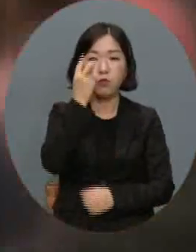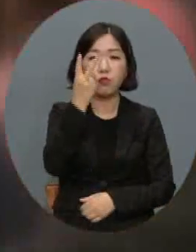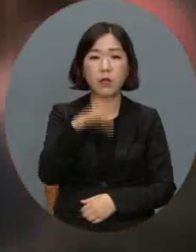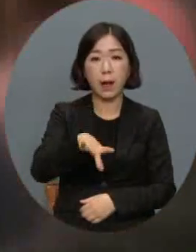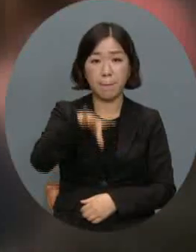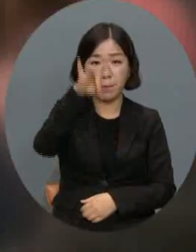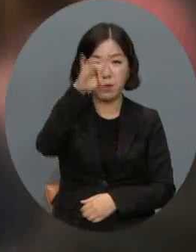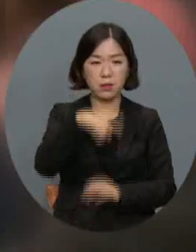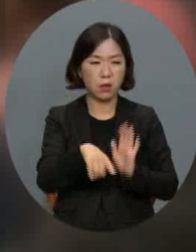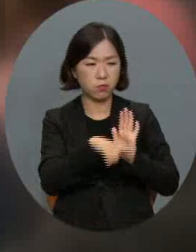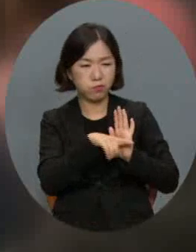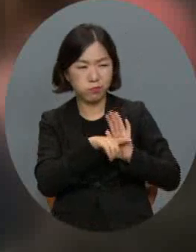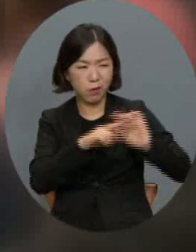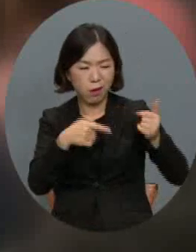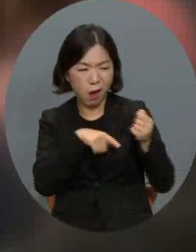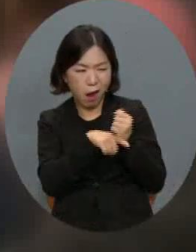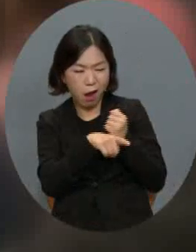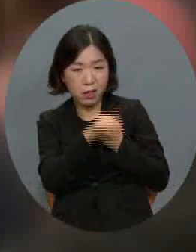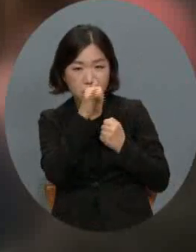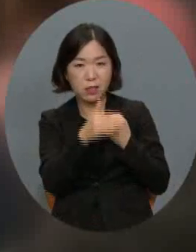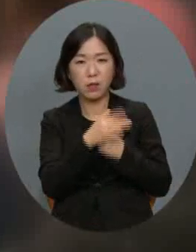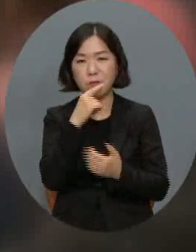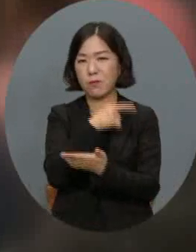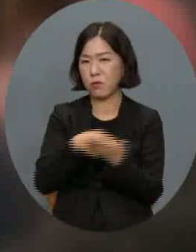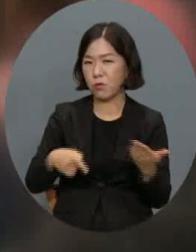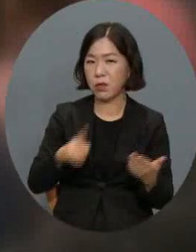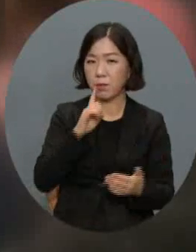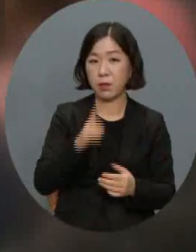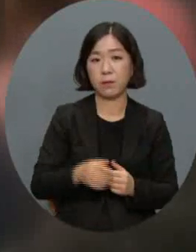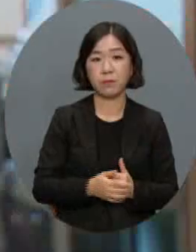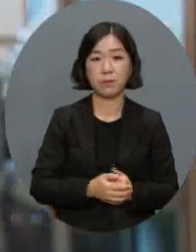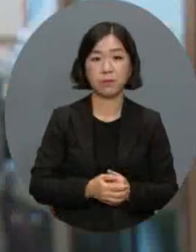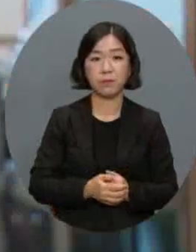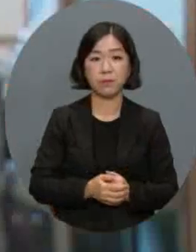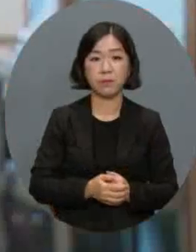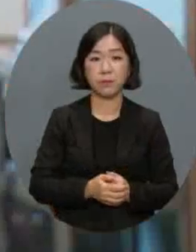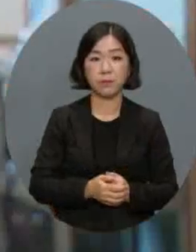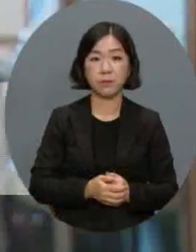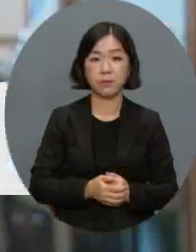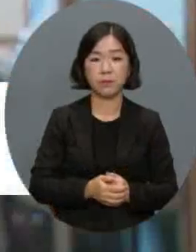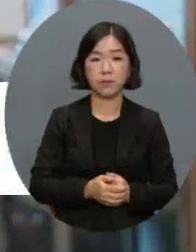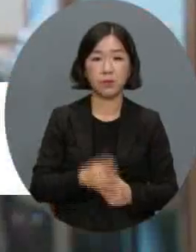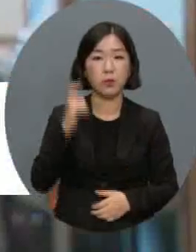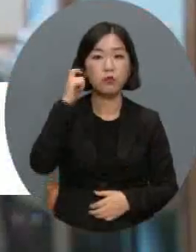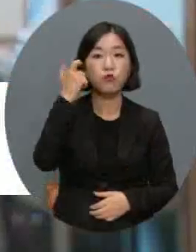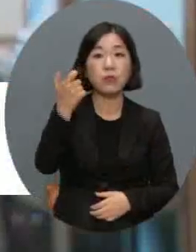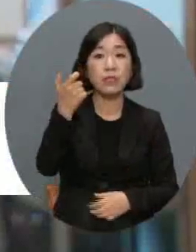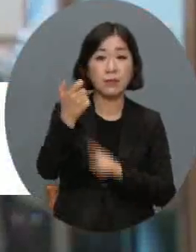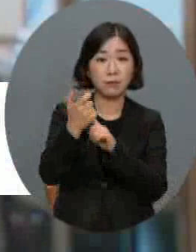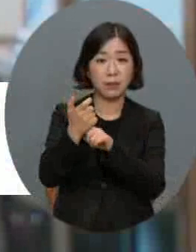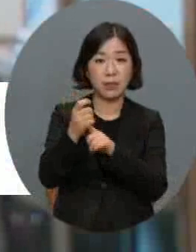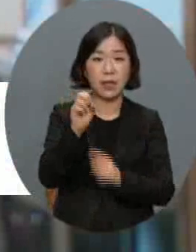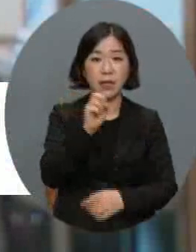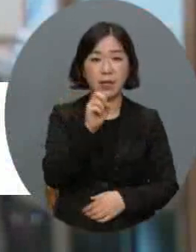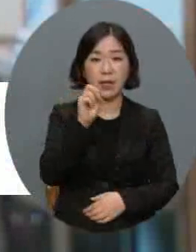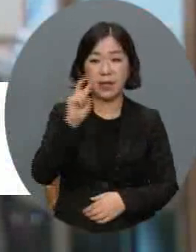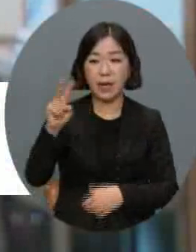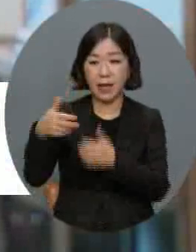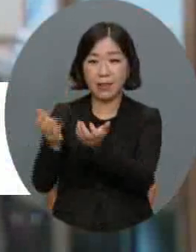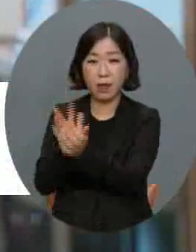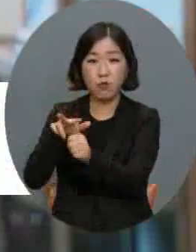더 네거티브 검증에 노출돼 불리하다는 의견도 나오고 있습니다. 60일이라는 그 기간 동안 야당 후보가 결정되기